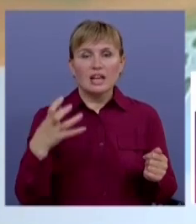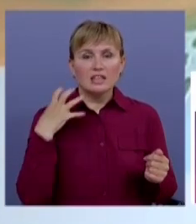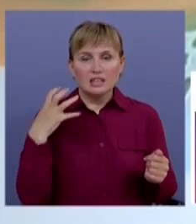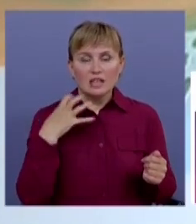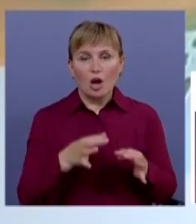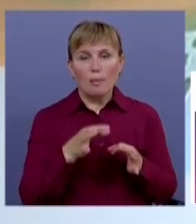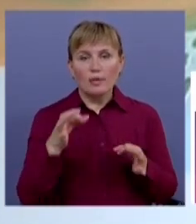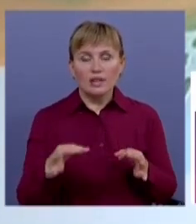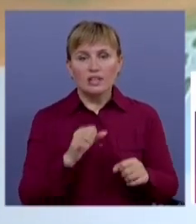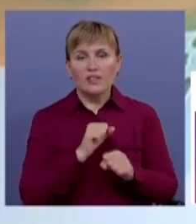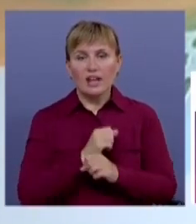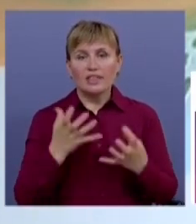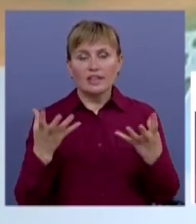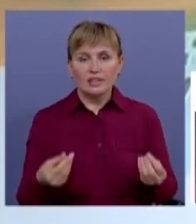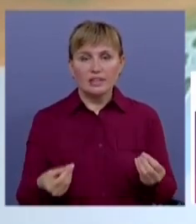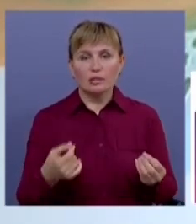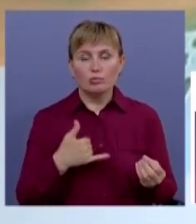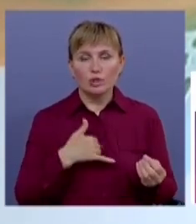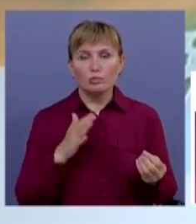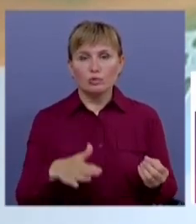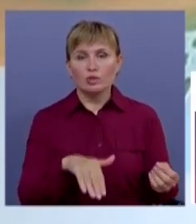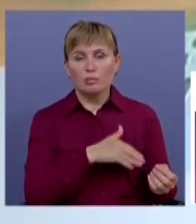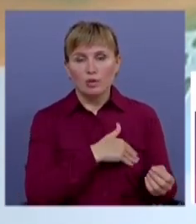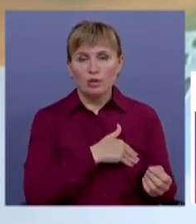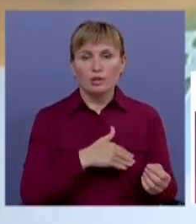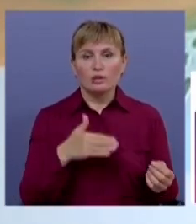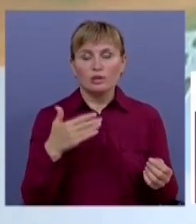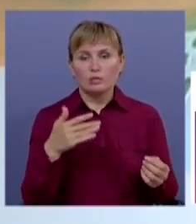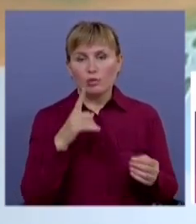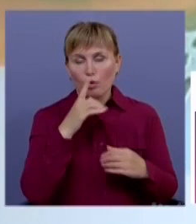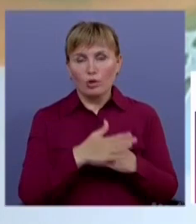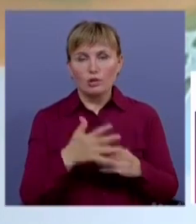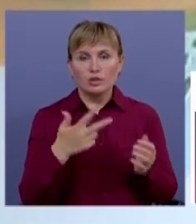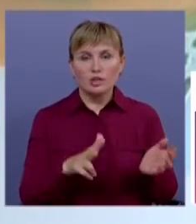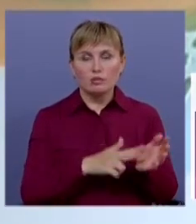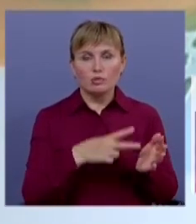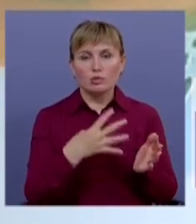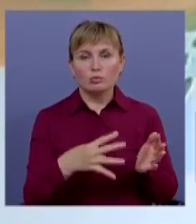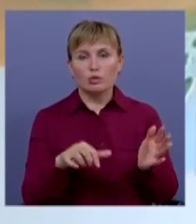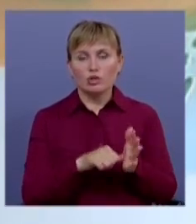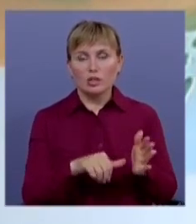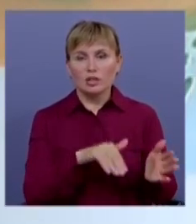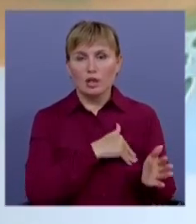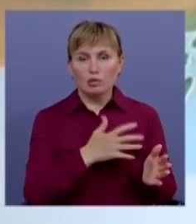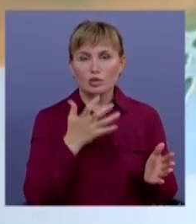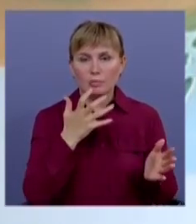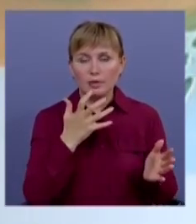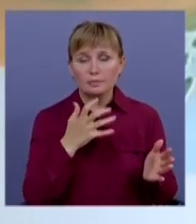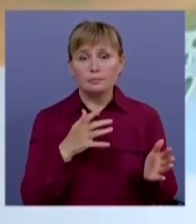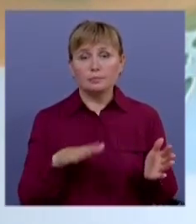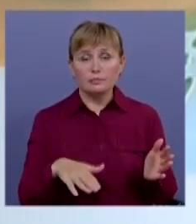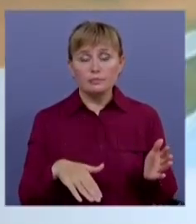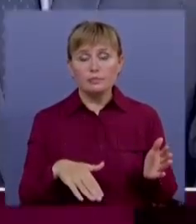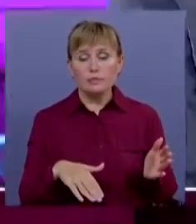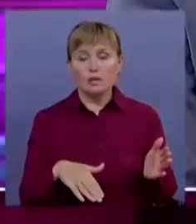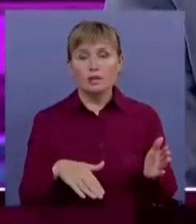динской областях выходные дни насаждается температура воздуха 3 пределах тридцати восьми 46 градусов тепла затем